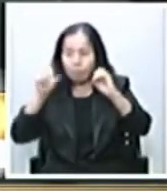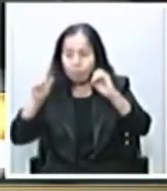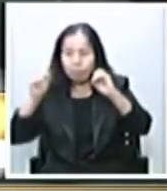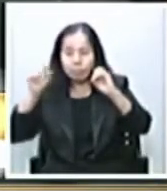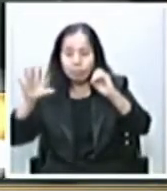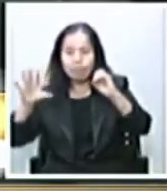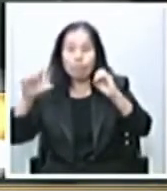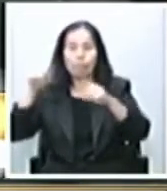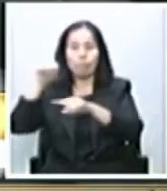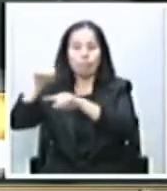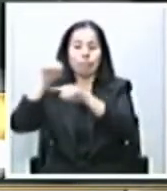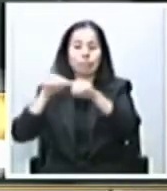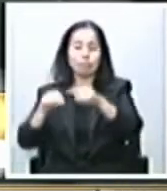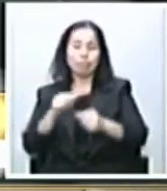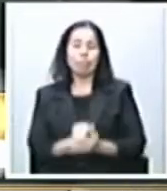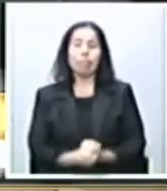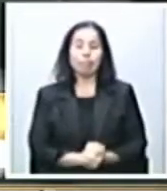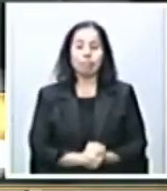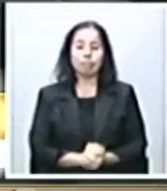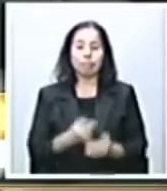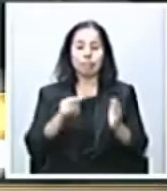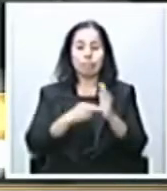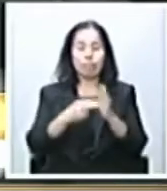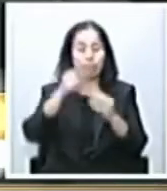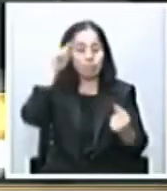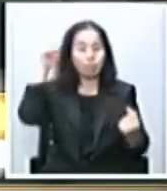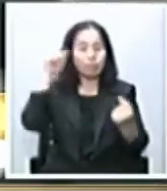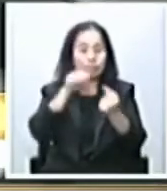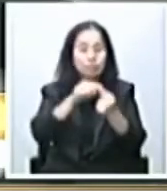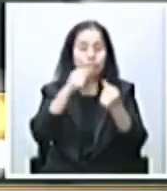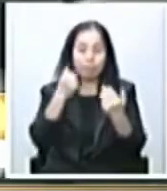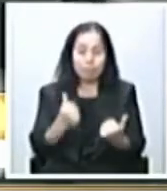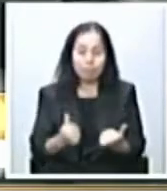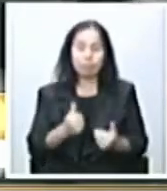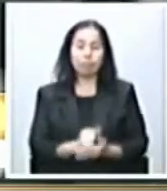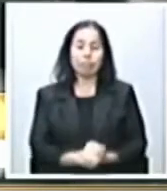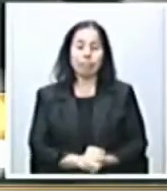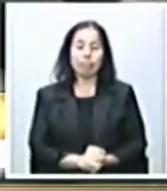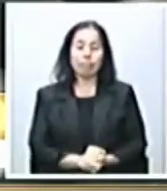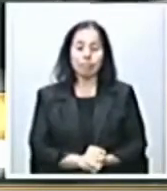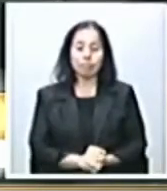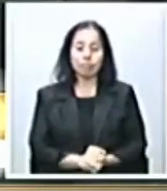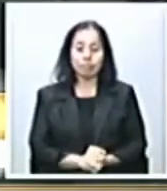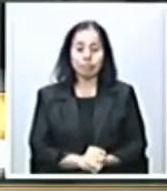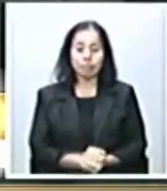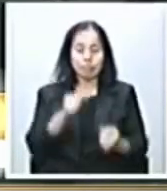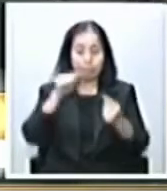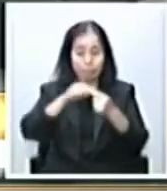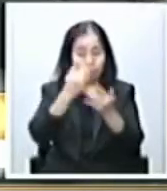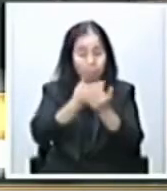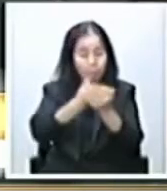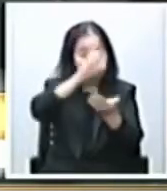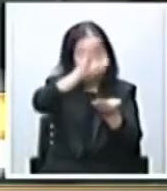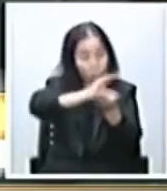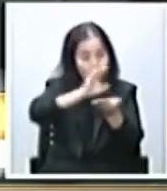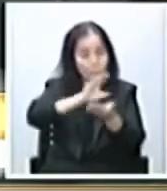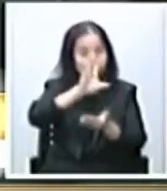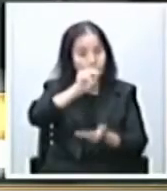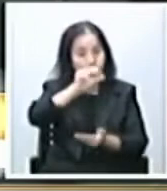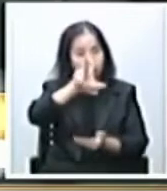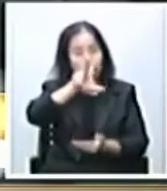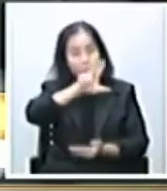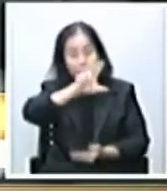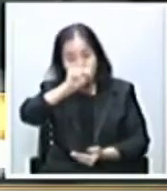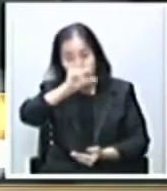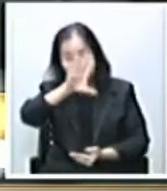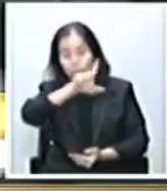0.00000625% นี่เหรอครับทิศทางที่จุดยืนของประเทศไทยในเวทีโลกแล้วยังไม่พูดถึงว่างบประมาณ35ล้านนี้ถูกตัดลงอีก